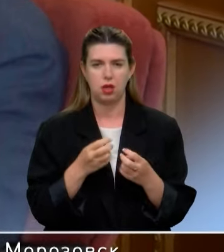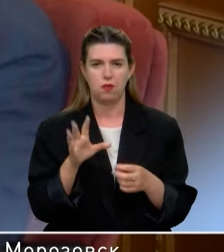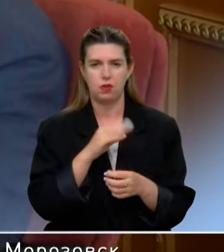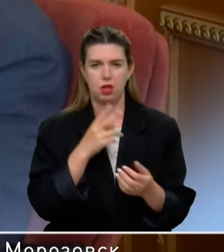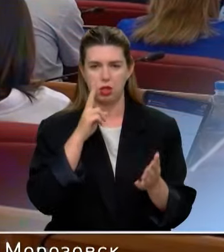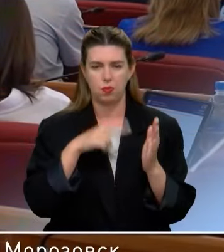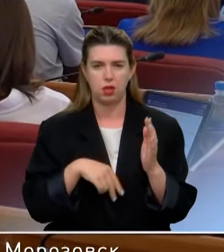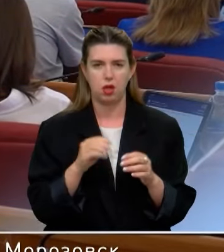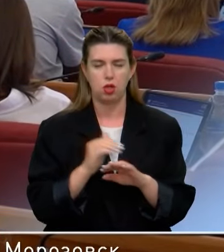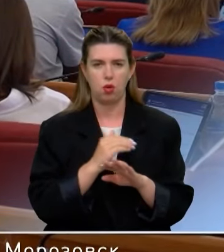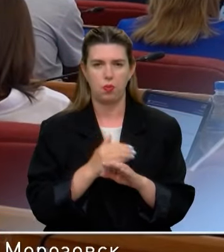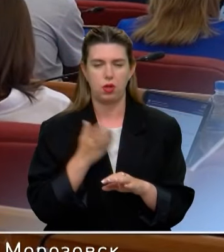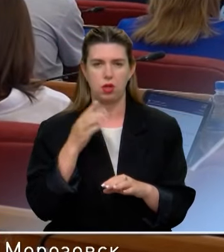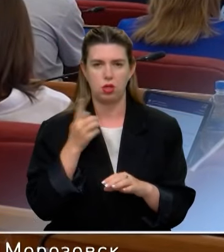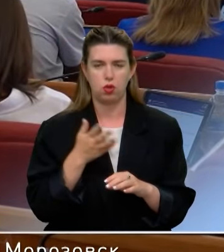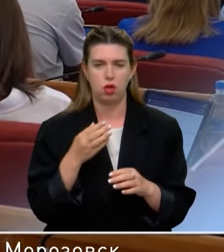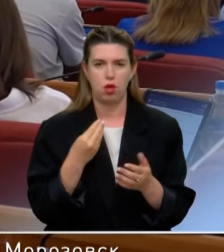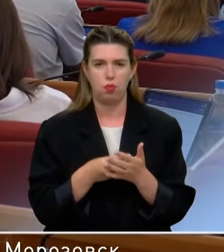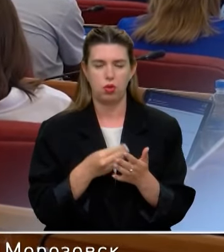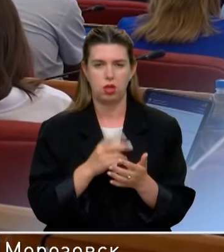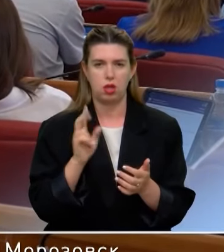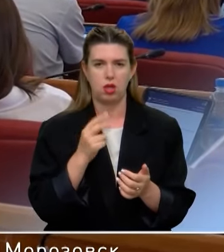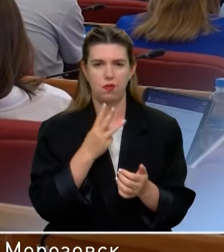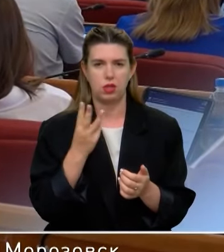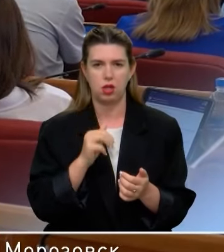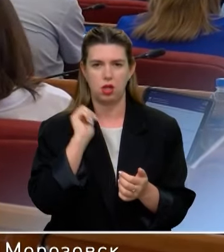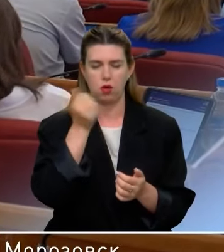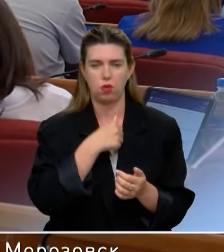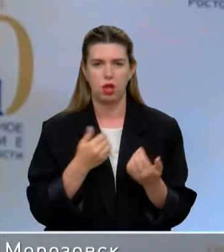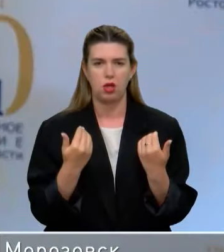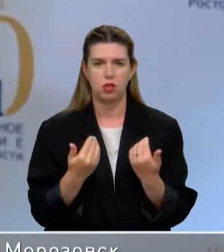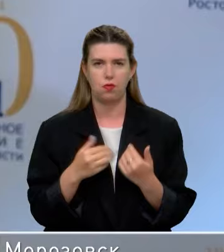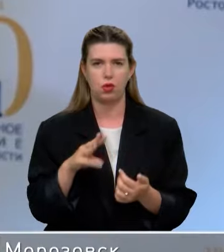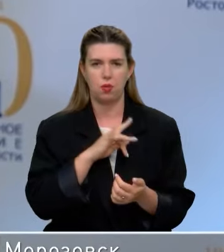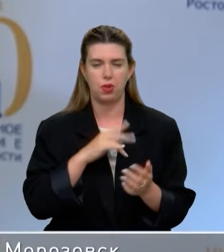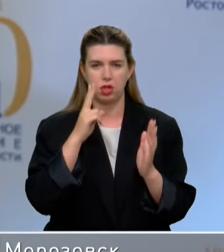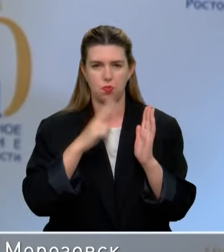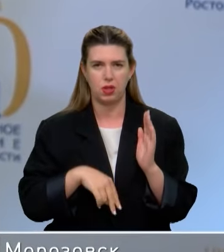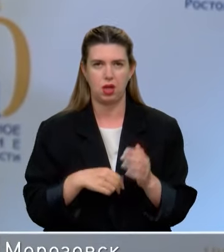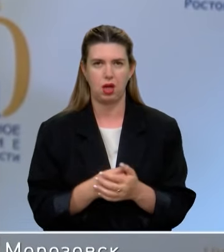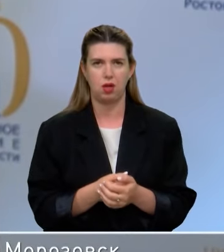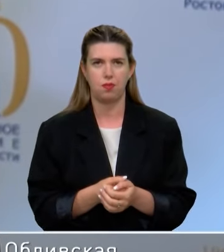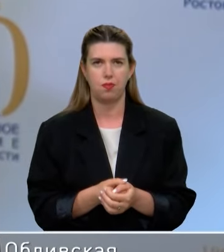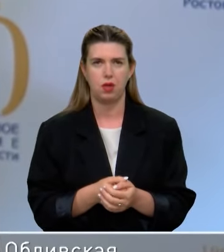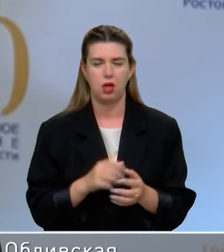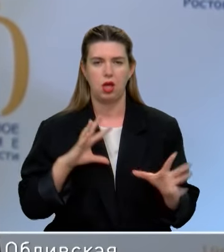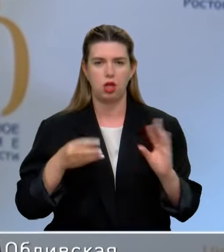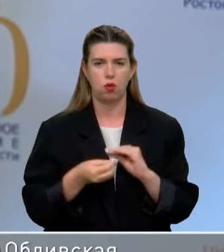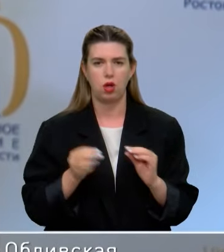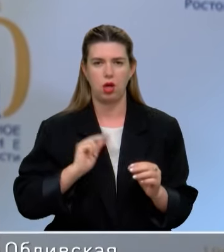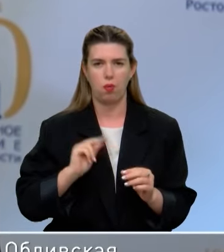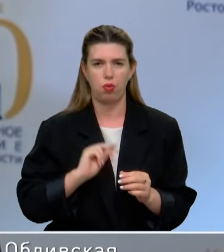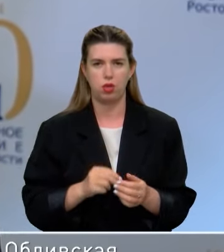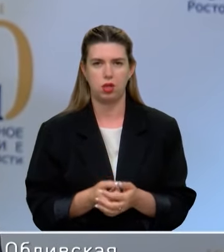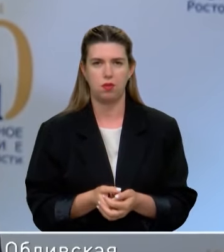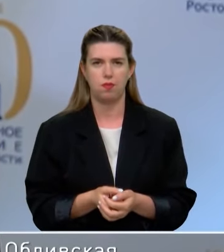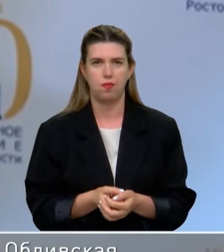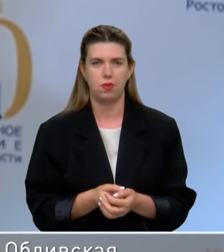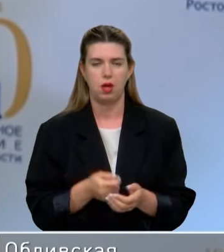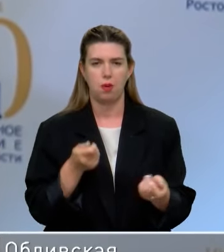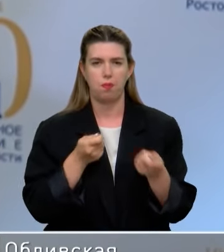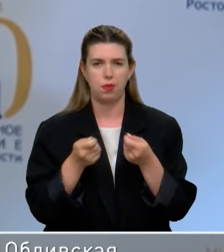рассмотрел и одобрил отчёт по бюджету на 2023 год Сегодня мы рассмотрели итоги работы